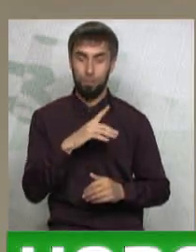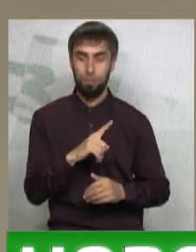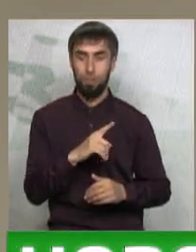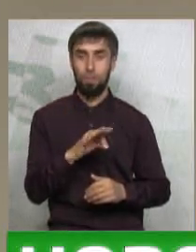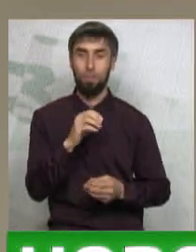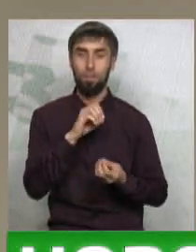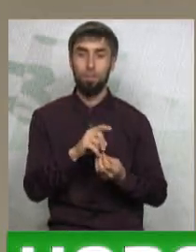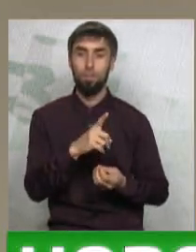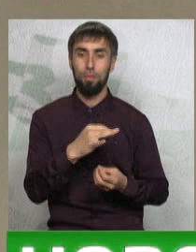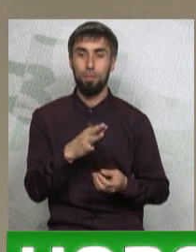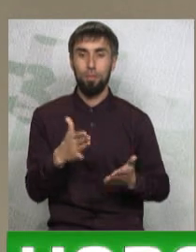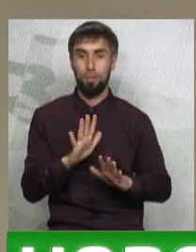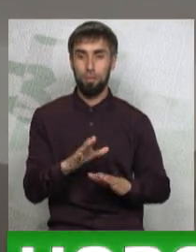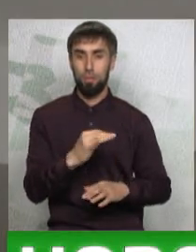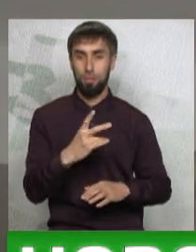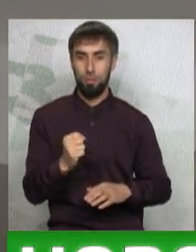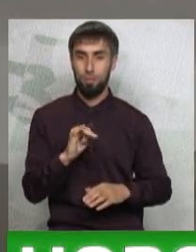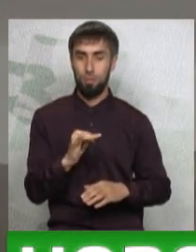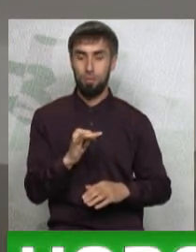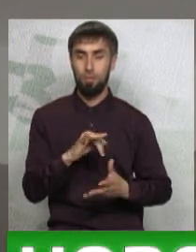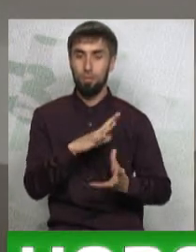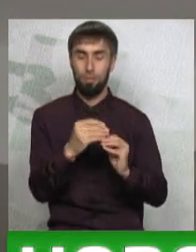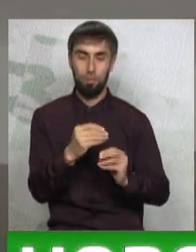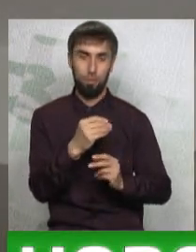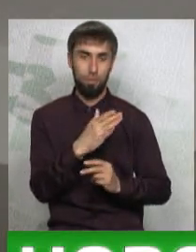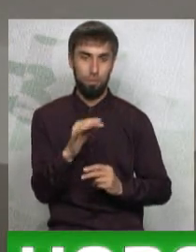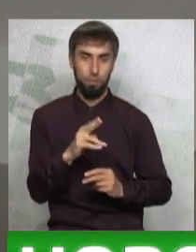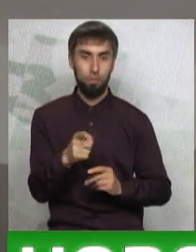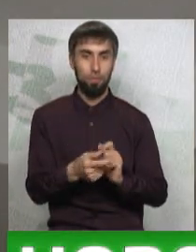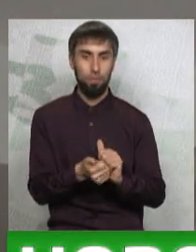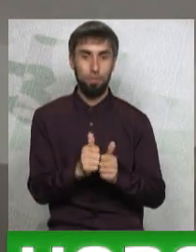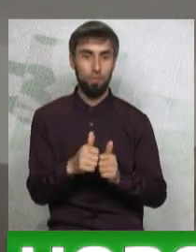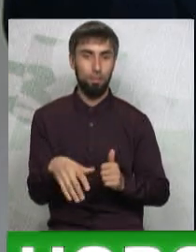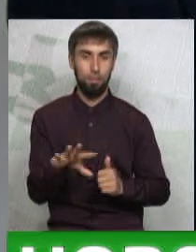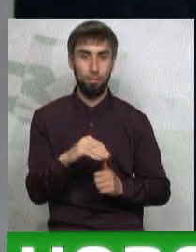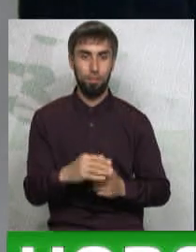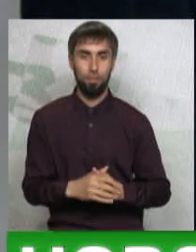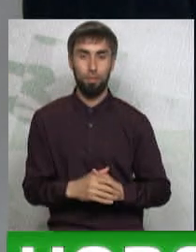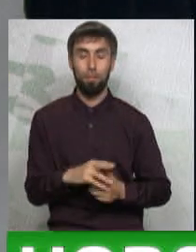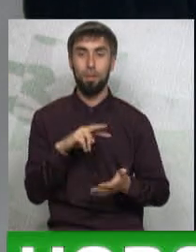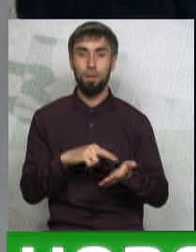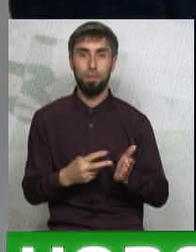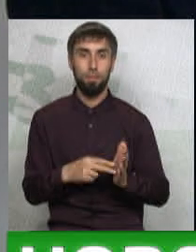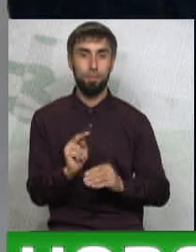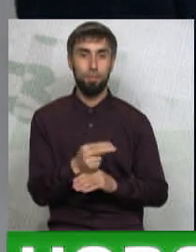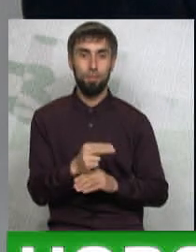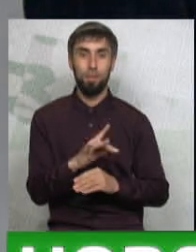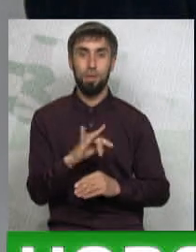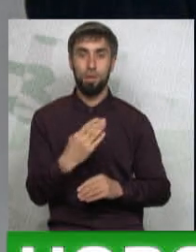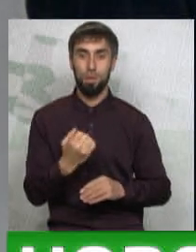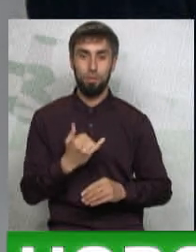от прежнего здания останутся разве что стены и общие очертания. Здесь обновилось практически все. Планируется ремонт кровли у